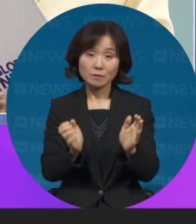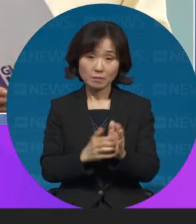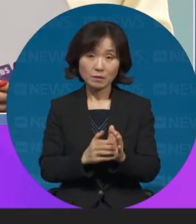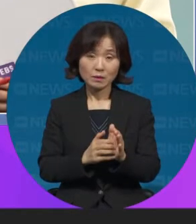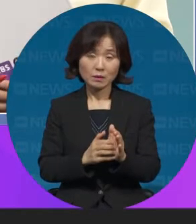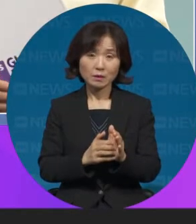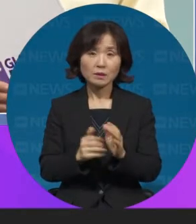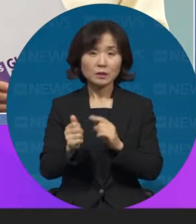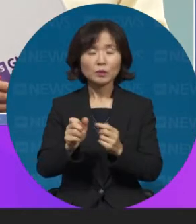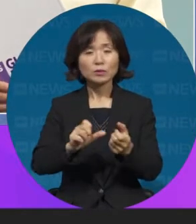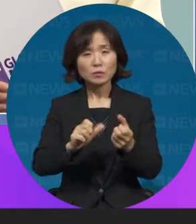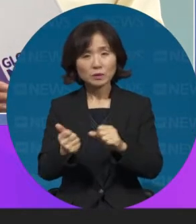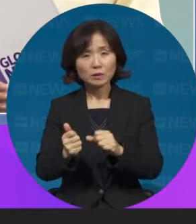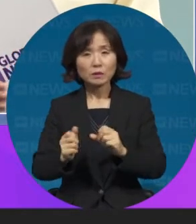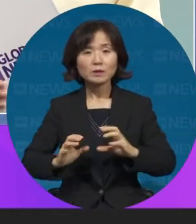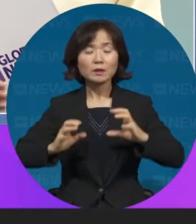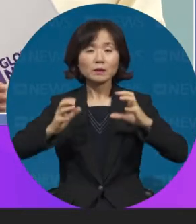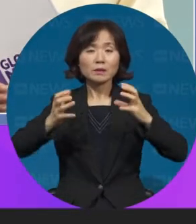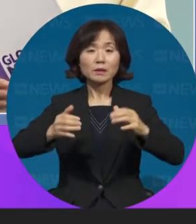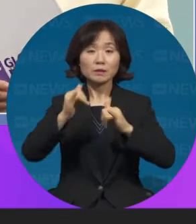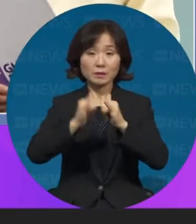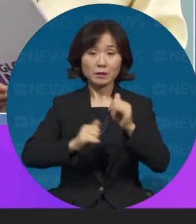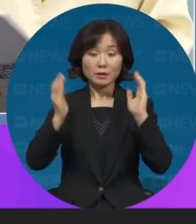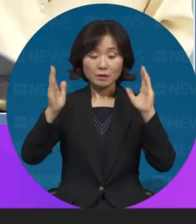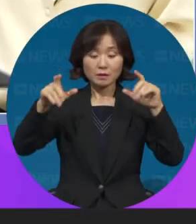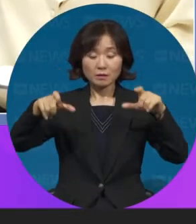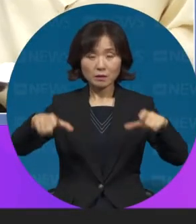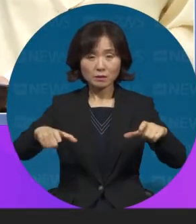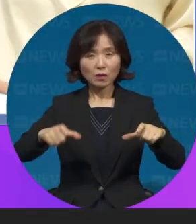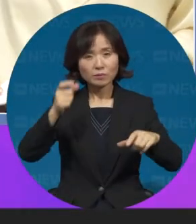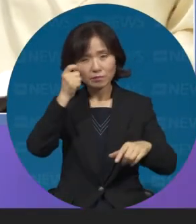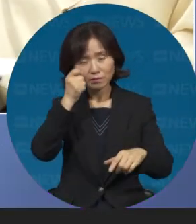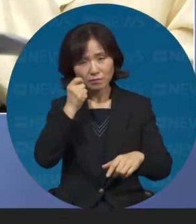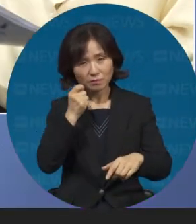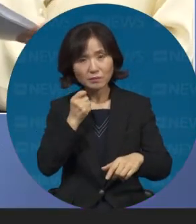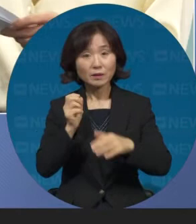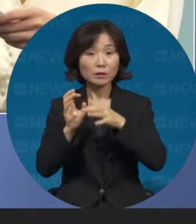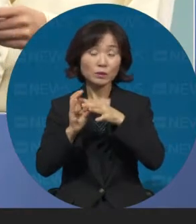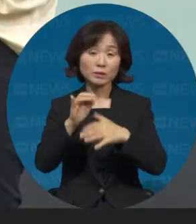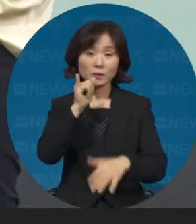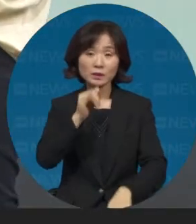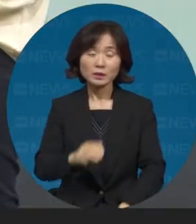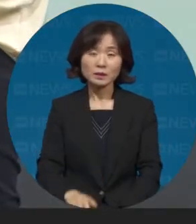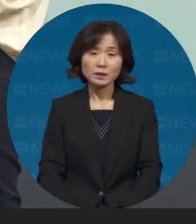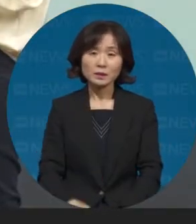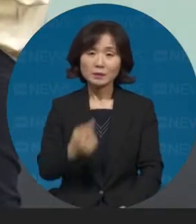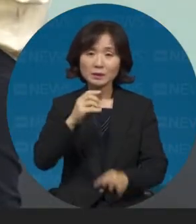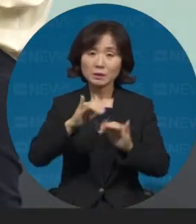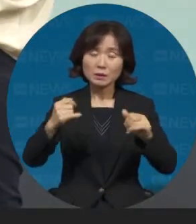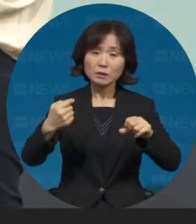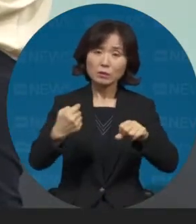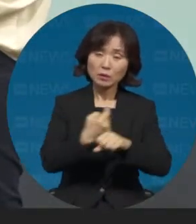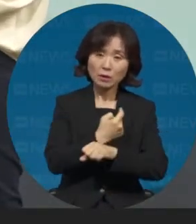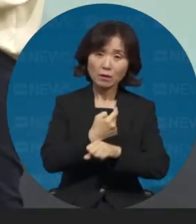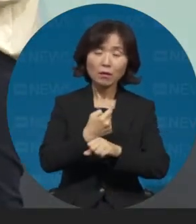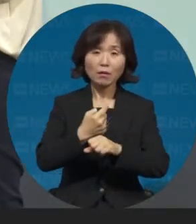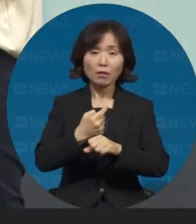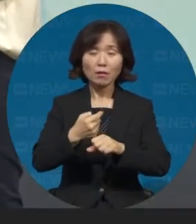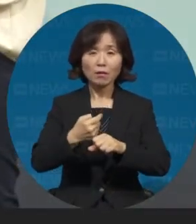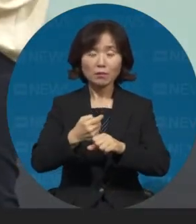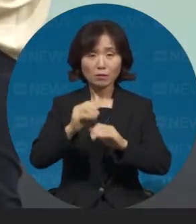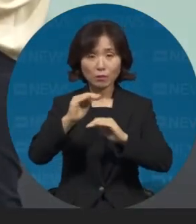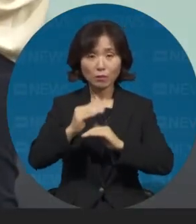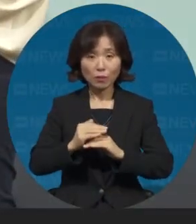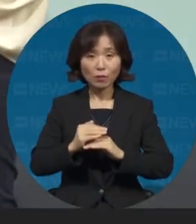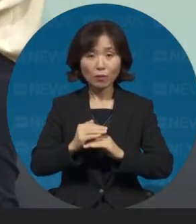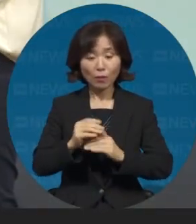곁을 떠나면서 전 세계 역사학계에서 애도가 이어지고 있습니다. 네, 비백인들에 대한 내용을 조명했다고 하니까 또 알게 모르게